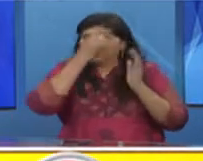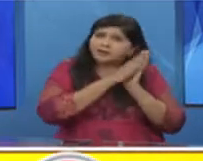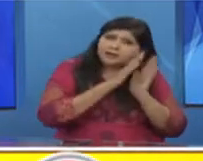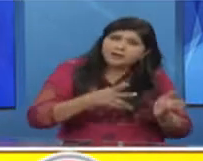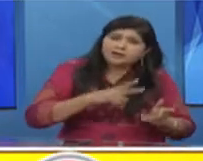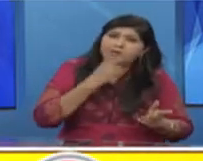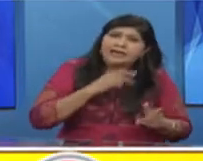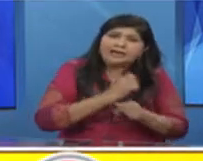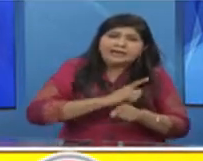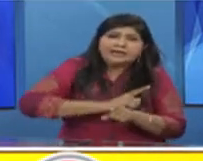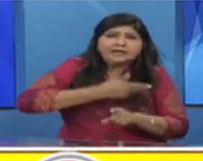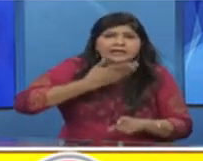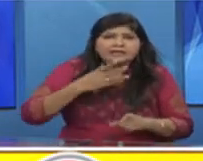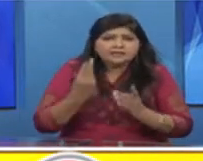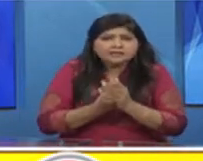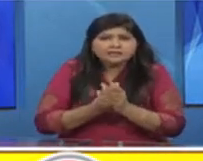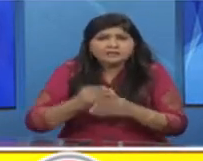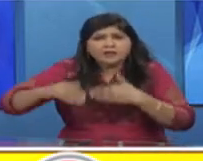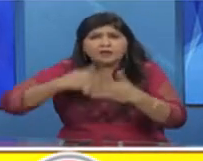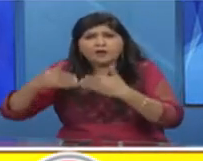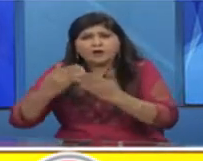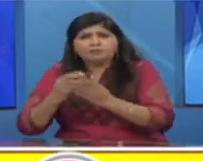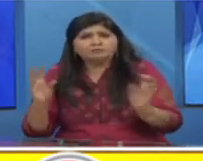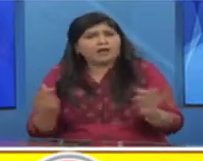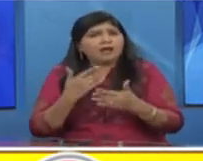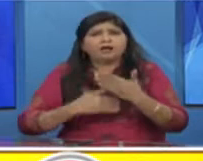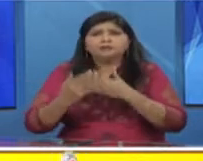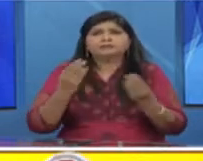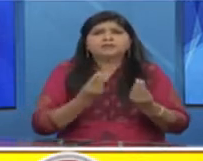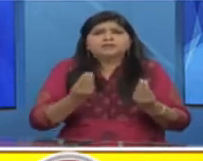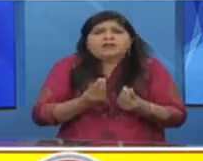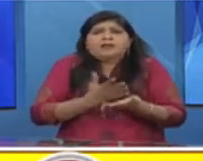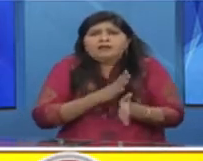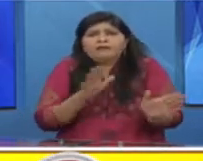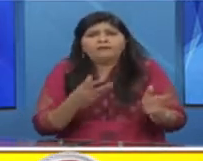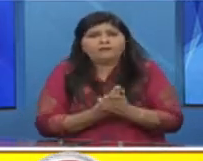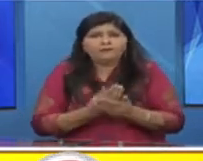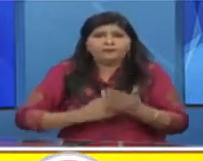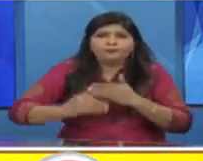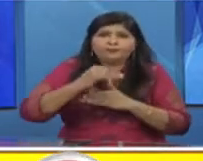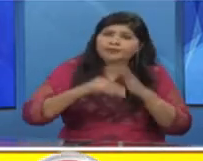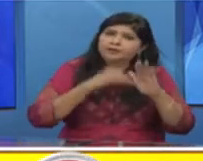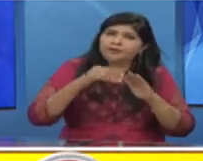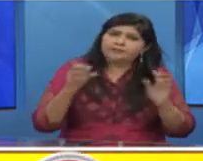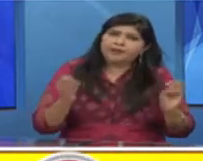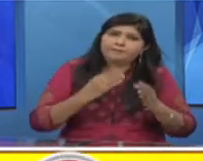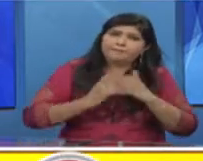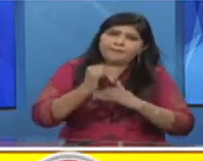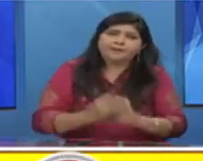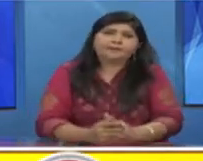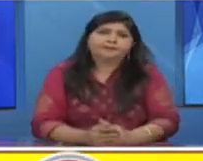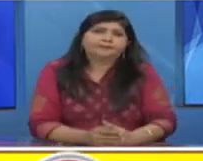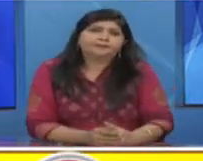की, इको फ्रेंडली व्यवस्थाएं एक के बाद एक अपने आप बहुत सारी व्यवस्थाएं विकसित होती चली जा रही